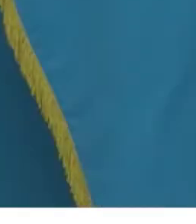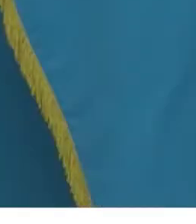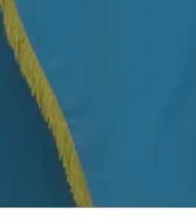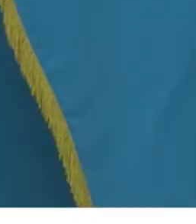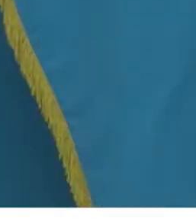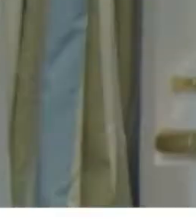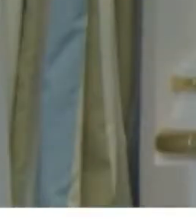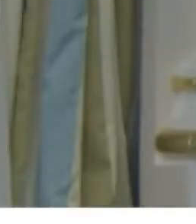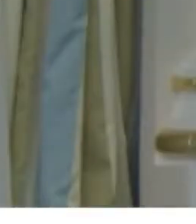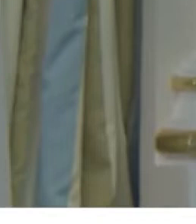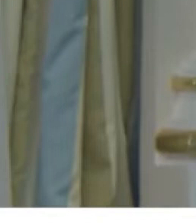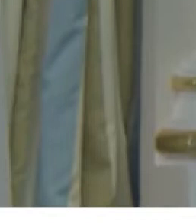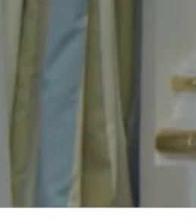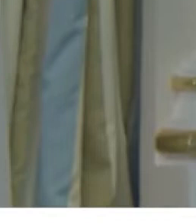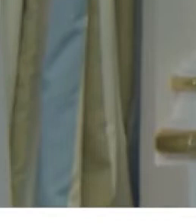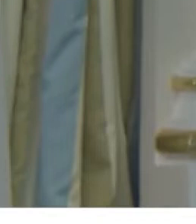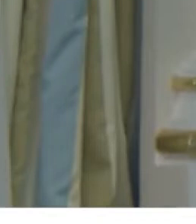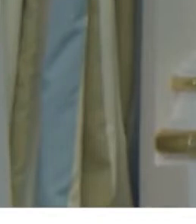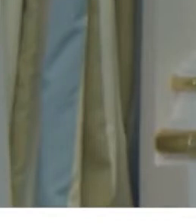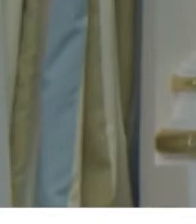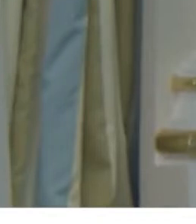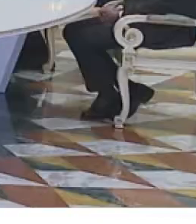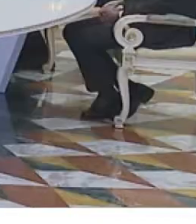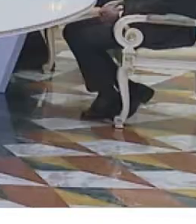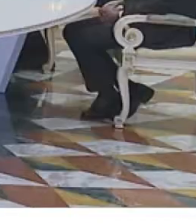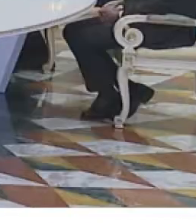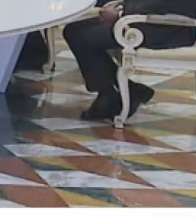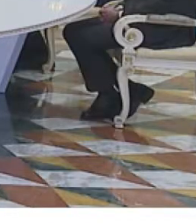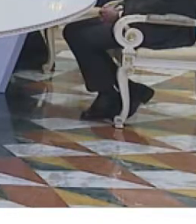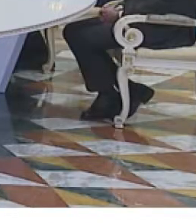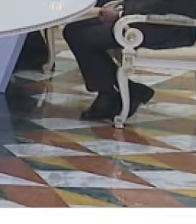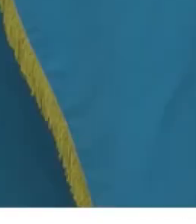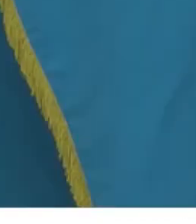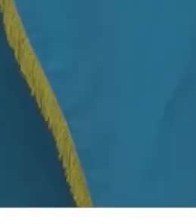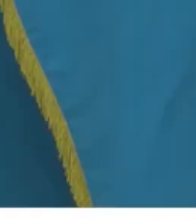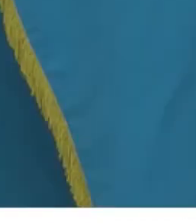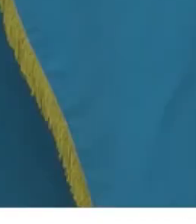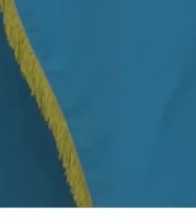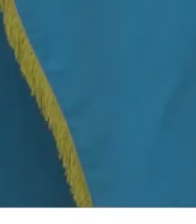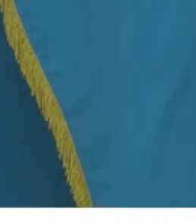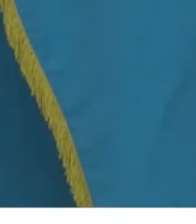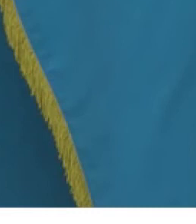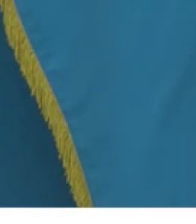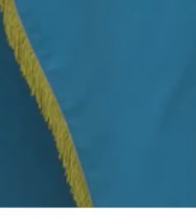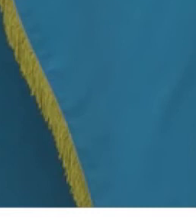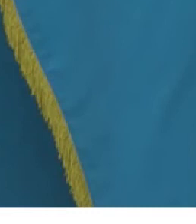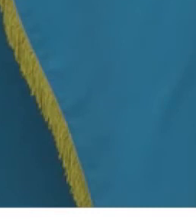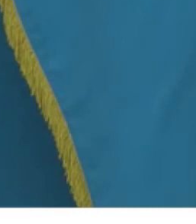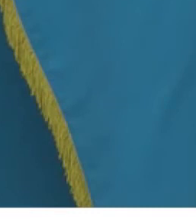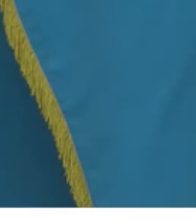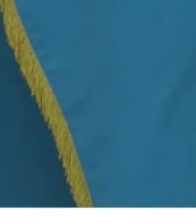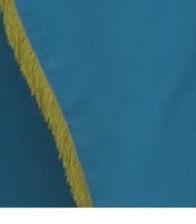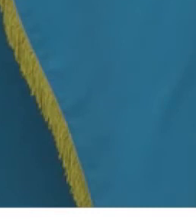она должна обеспечивать последовательность и взаимосвязанность программ и реформ она должна быть абсолютно прагматичный